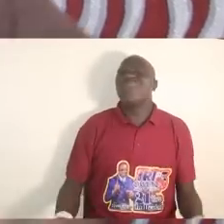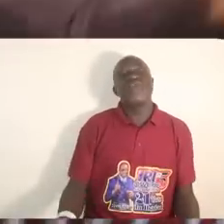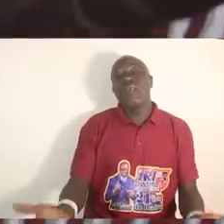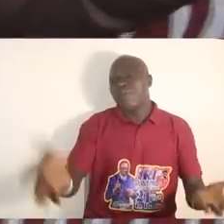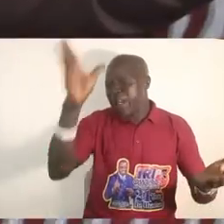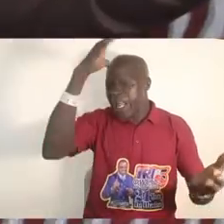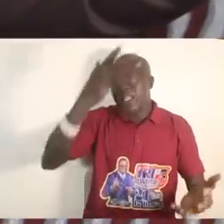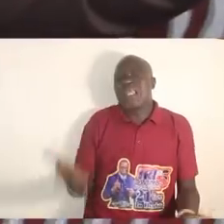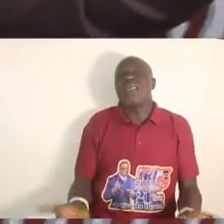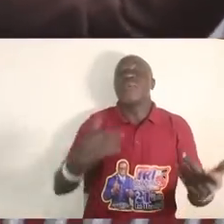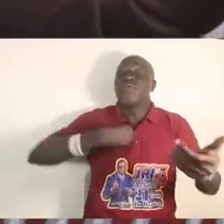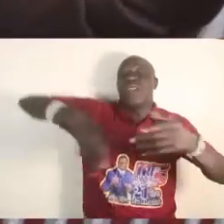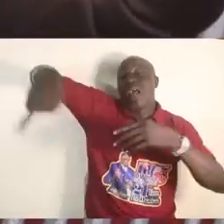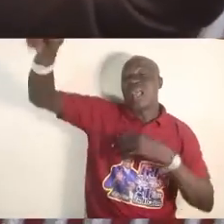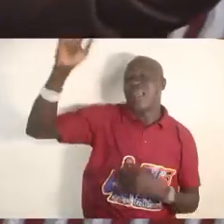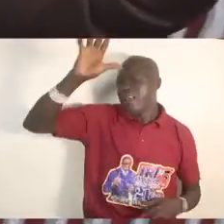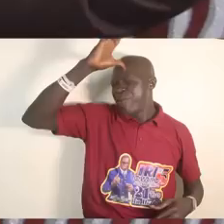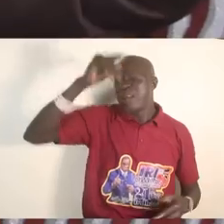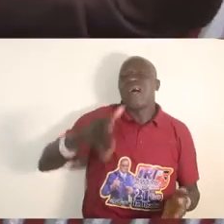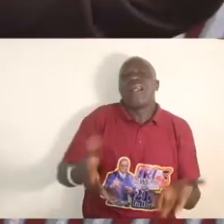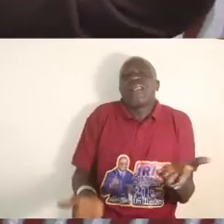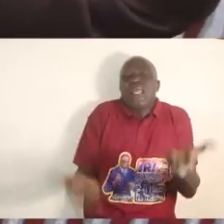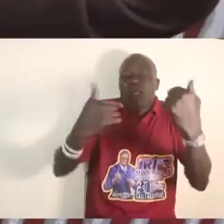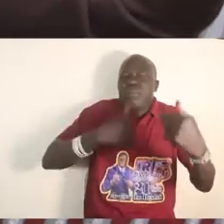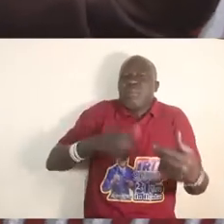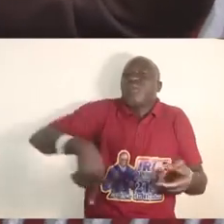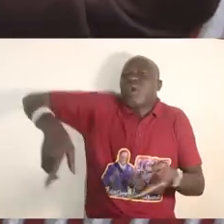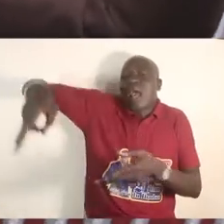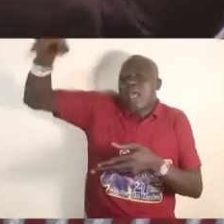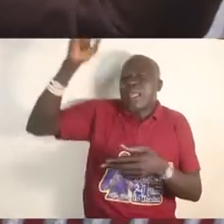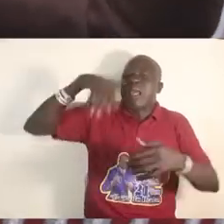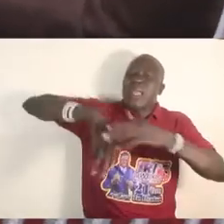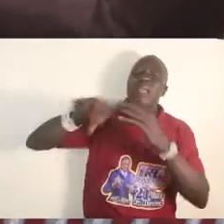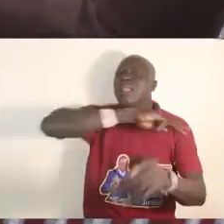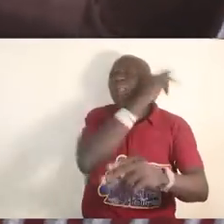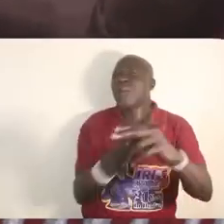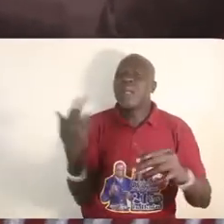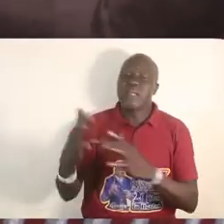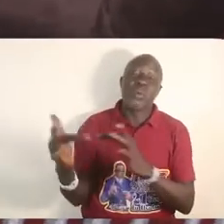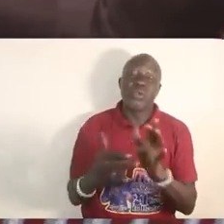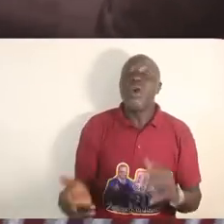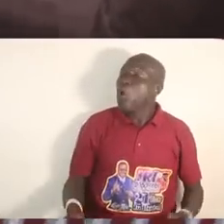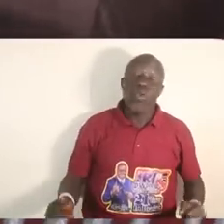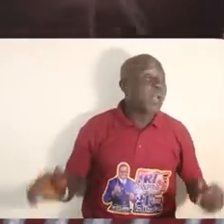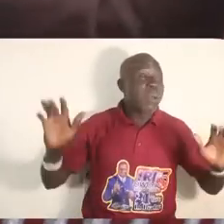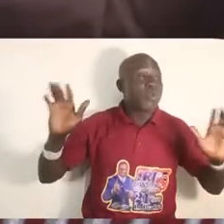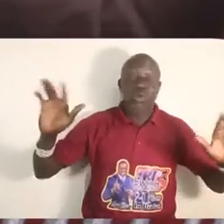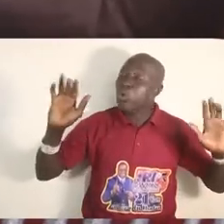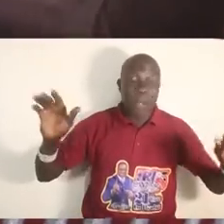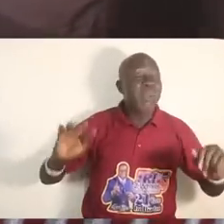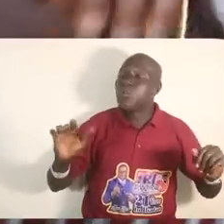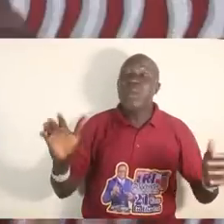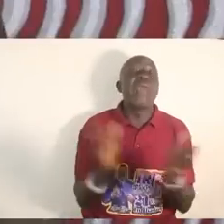mi soke I gbe mi soke I gbe mi soke I gbe mi soke I gbe mi soke I gbe mi soke I gbe mi soke I gbe mi soke I gbe mi soke